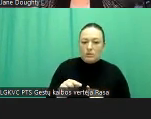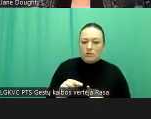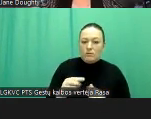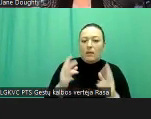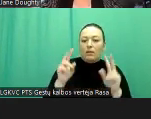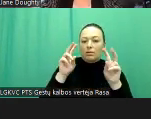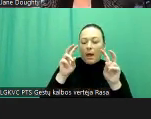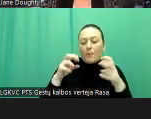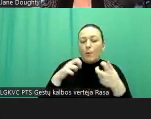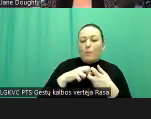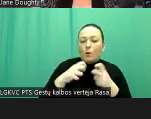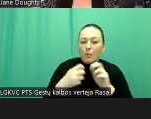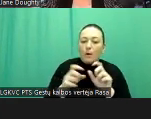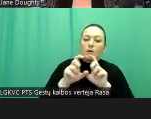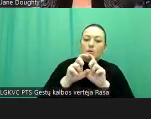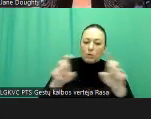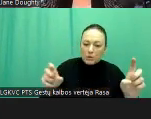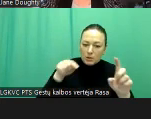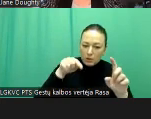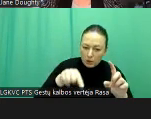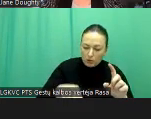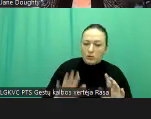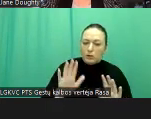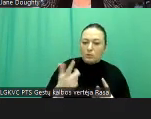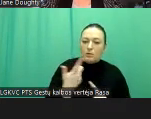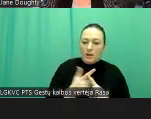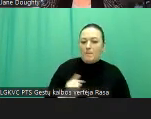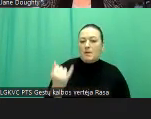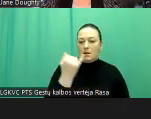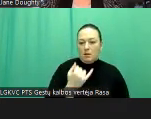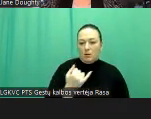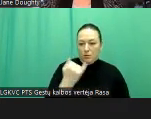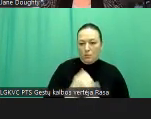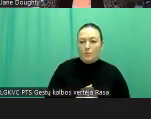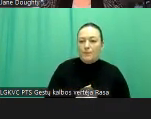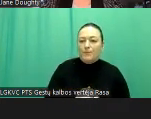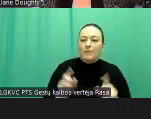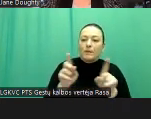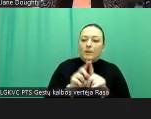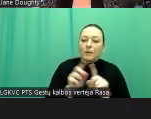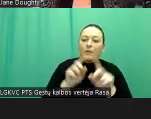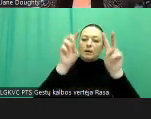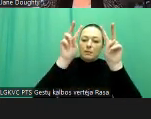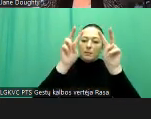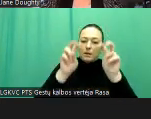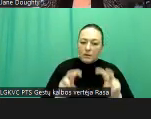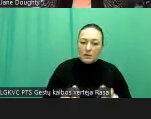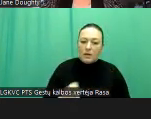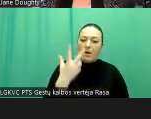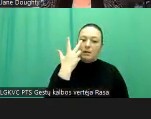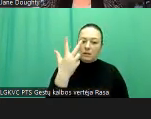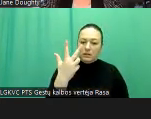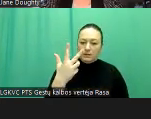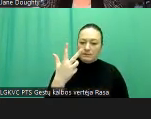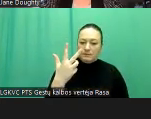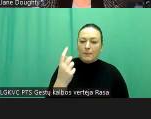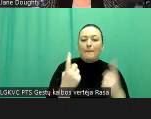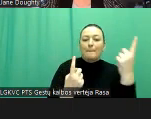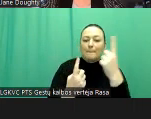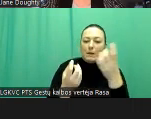temų problemas savo mokyklose. Aš manau, kad bus labai įdomu. Taip pat mes panalizuosime tris kategorijas.